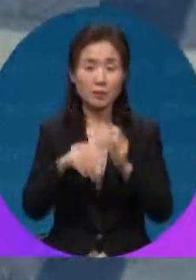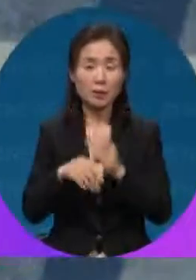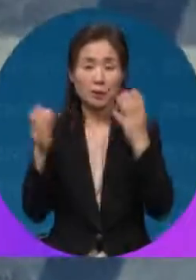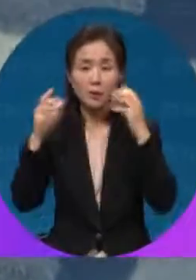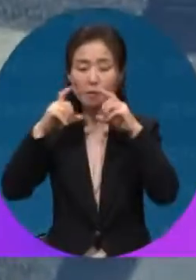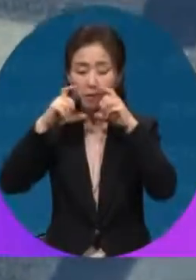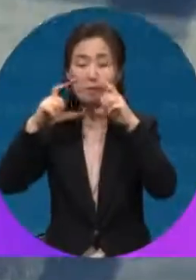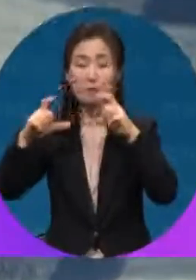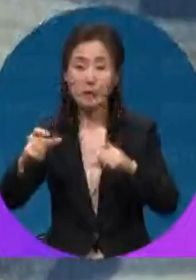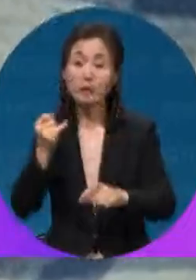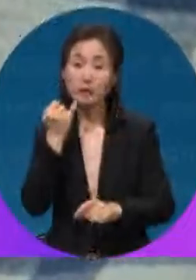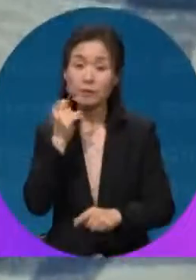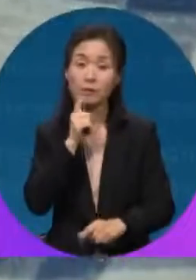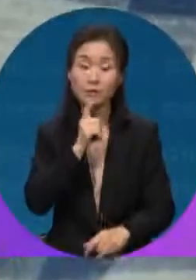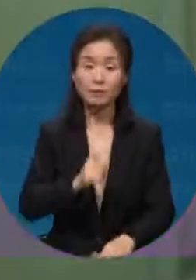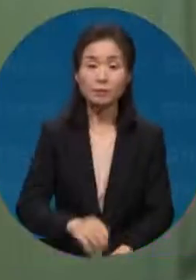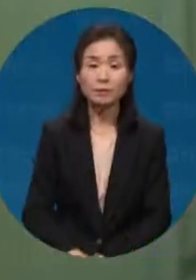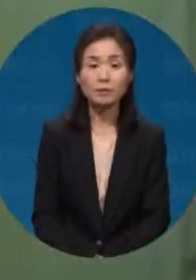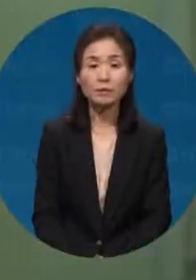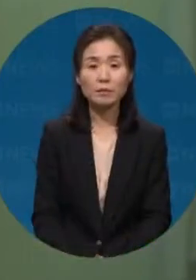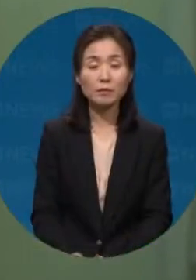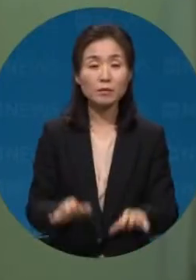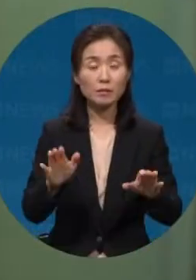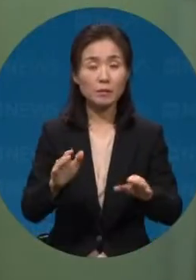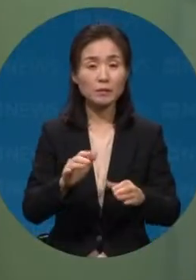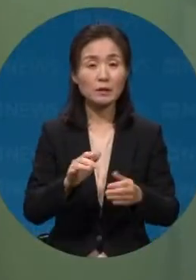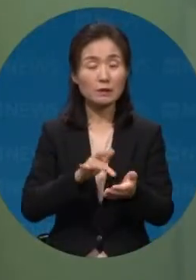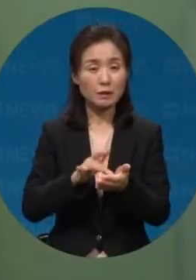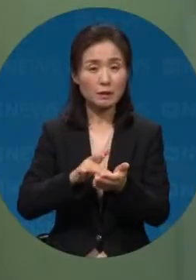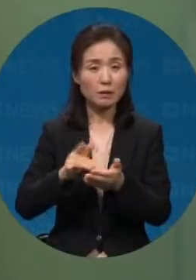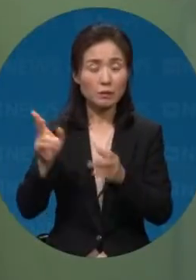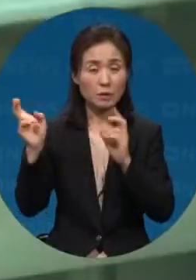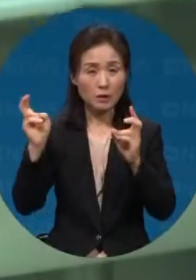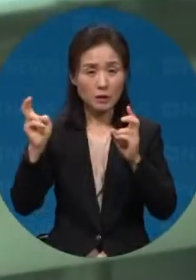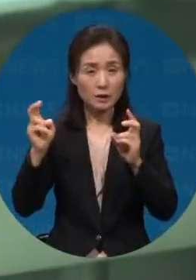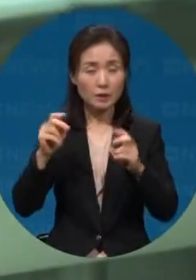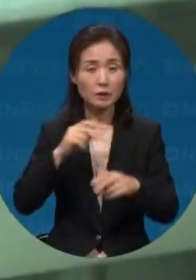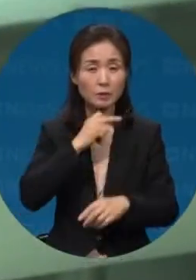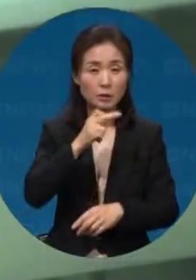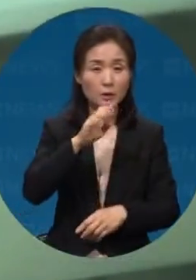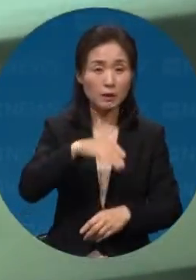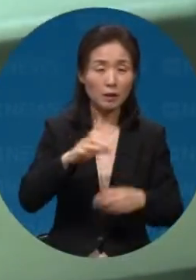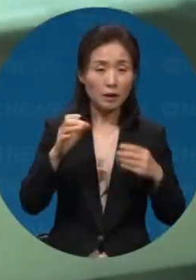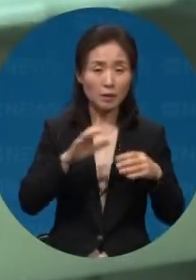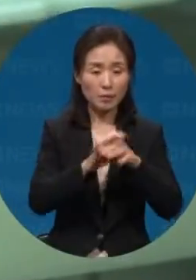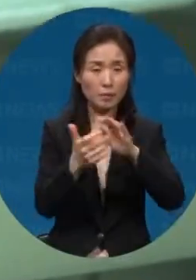마스크를 벗어도 된다고 조언합니다. 현재 제약사들이 12세 이하 아동들을